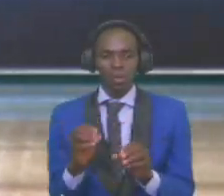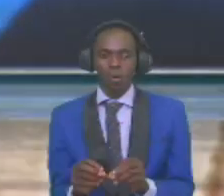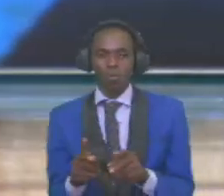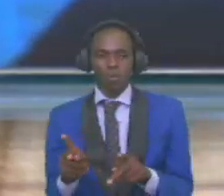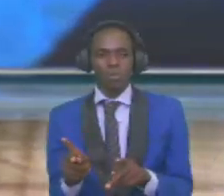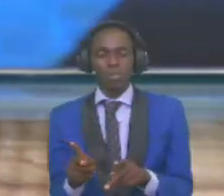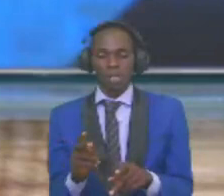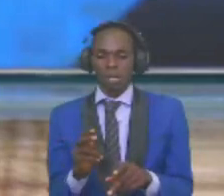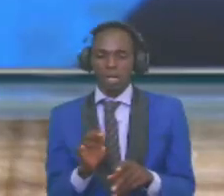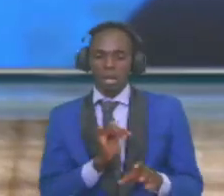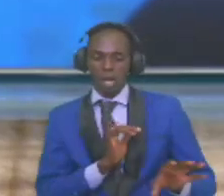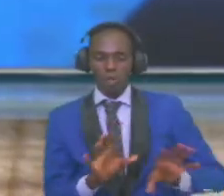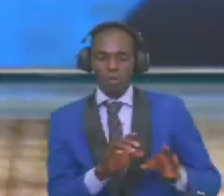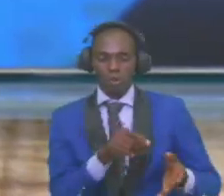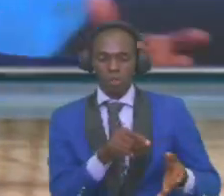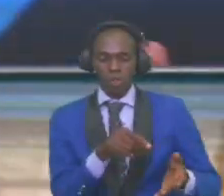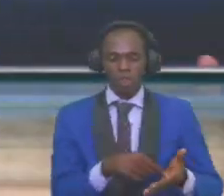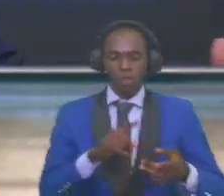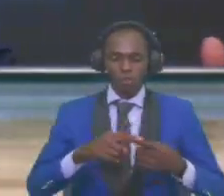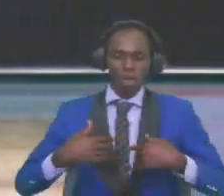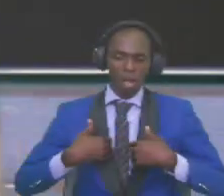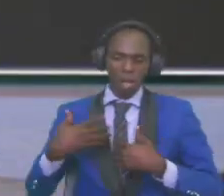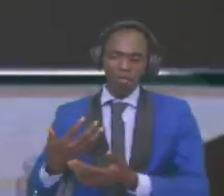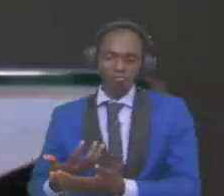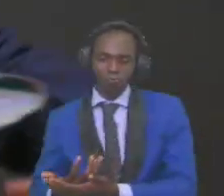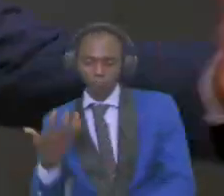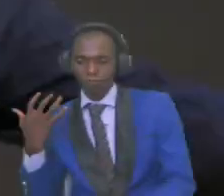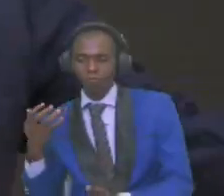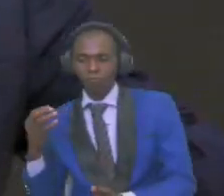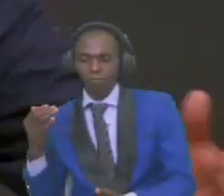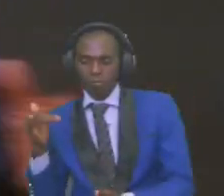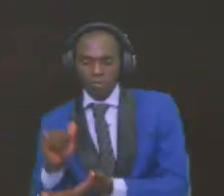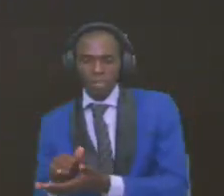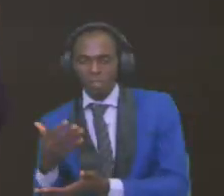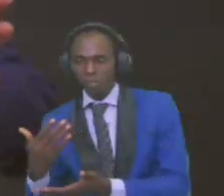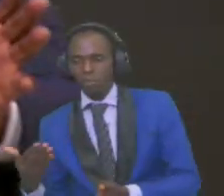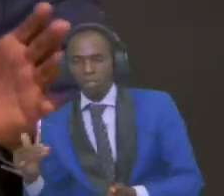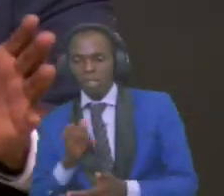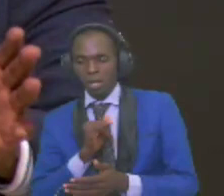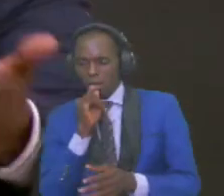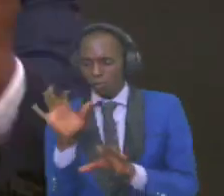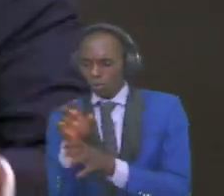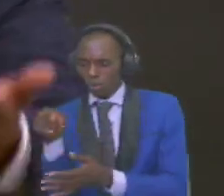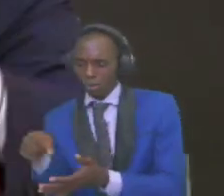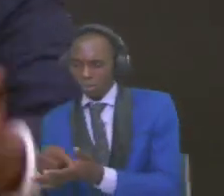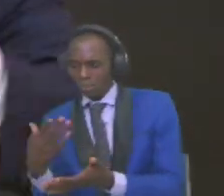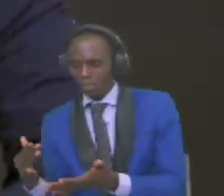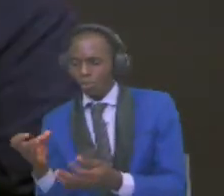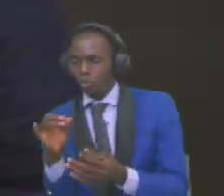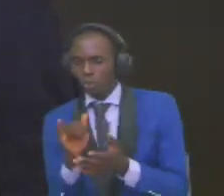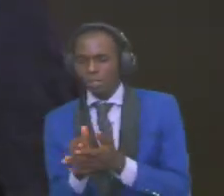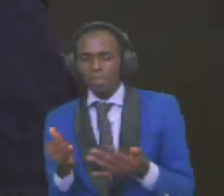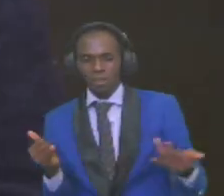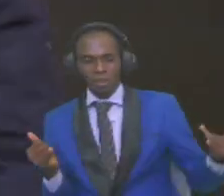avantage de faire ceci afin d'avoir cela je fais ce le fait ceci afin de retenir ceci je fais ceci